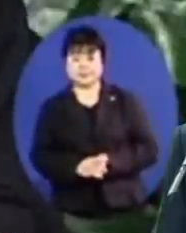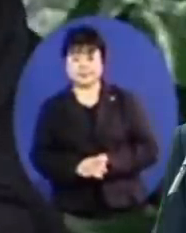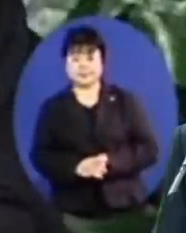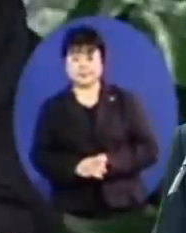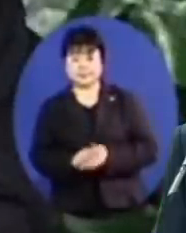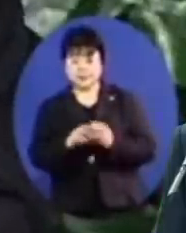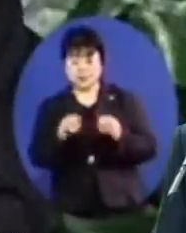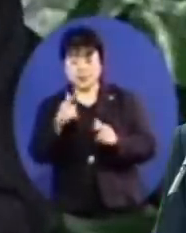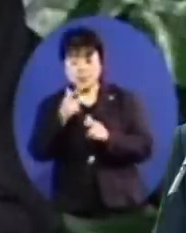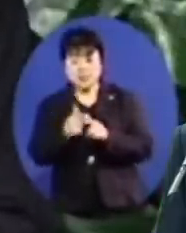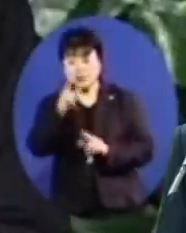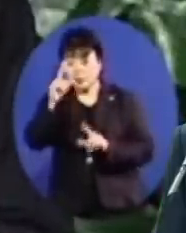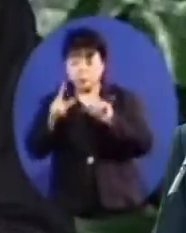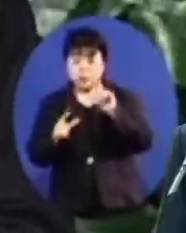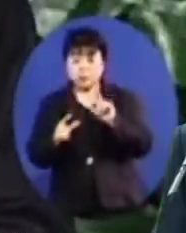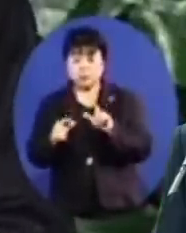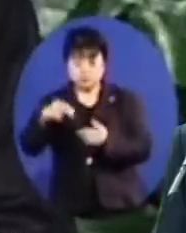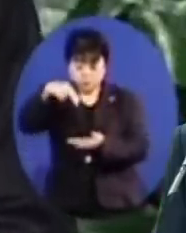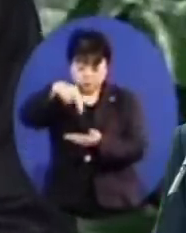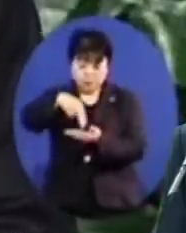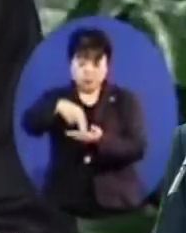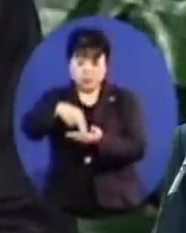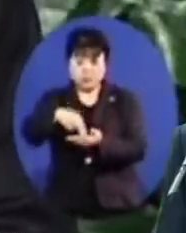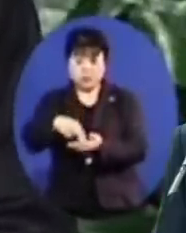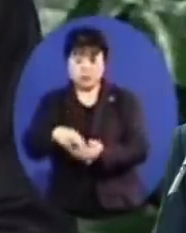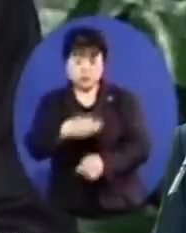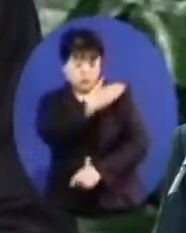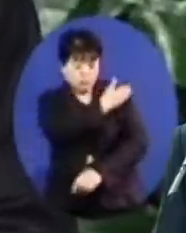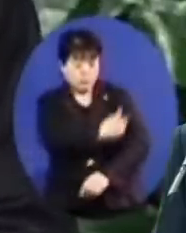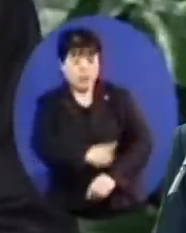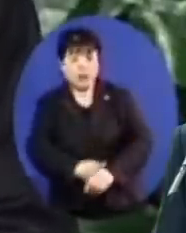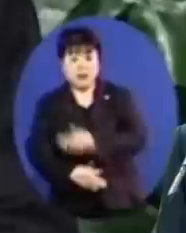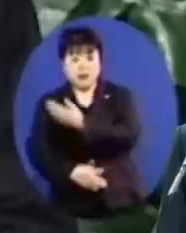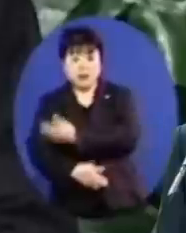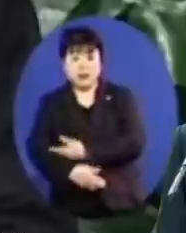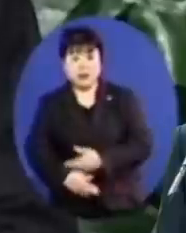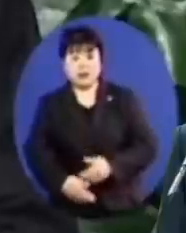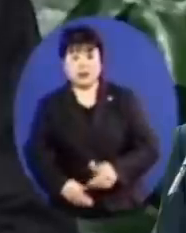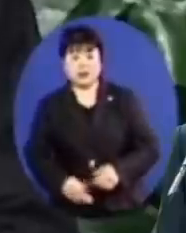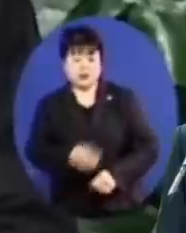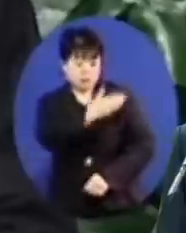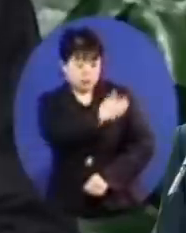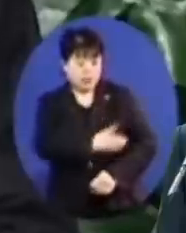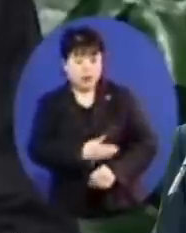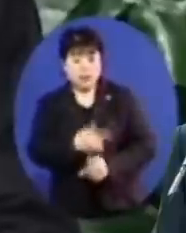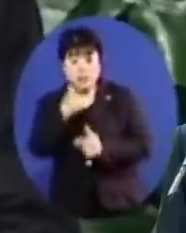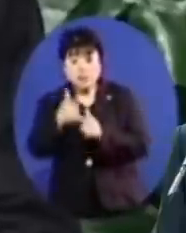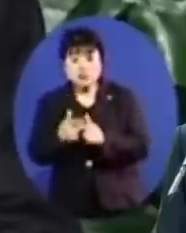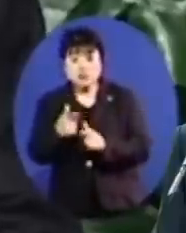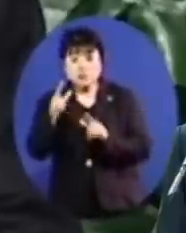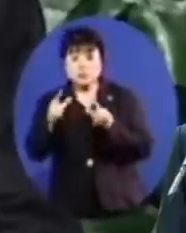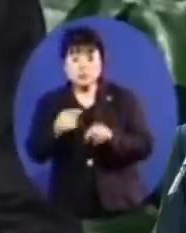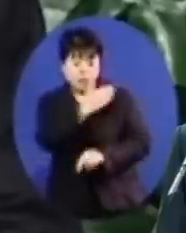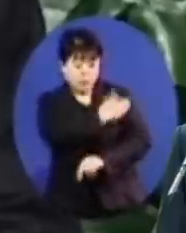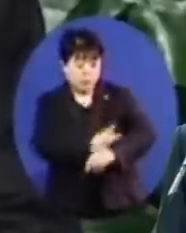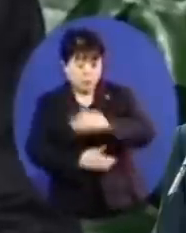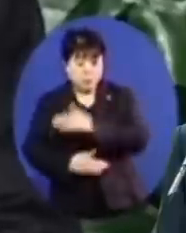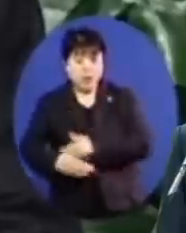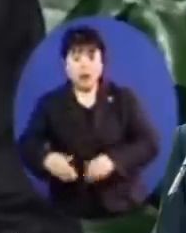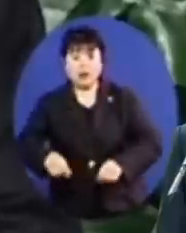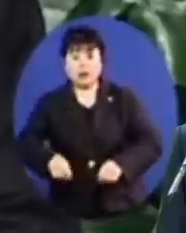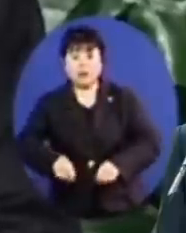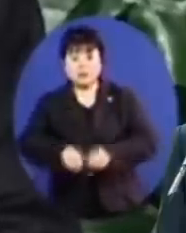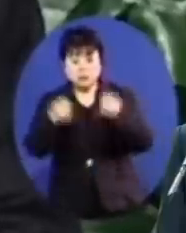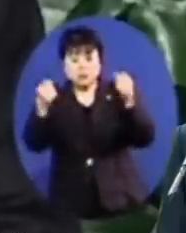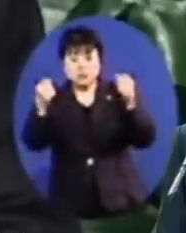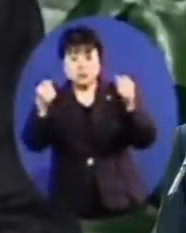제때미에서 예수님의 상을 이렇게 보니 두 팔이 끊어져 버렸습니다. 두 팔이